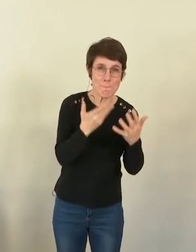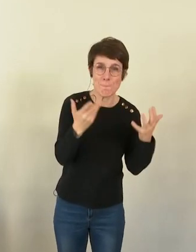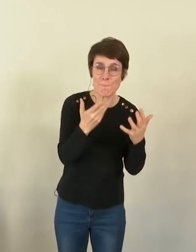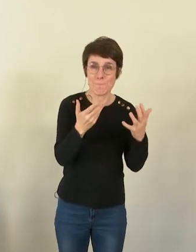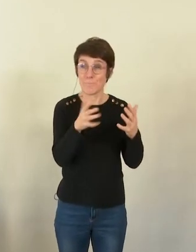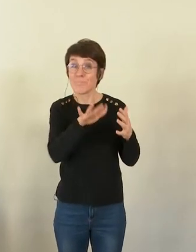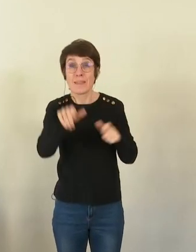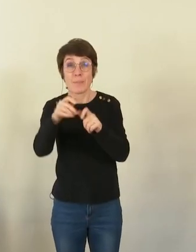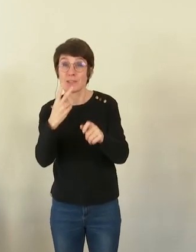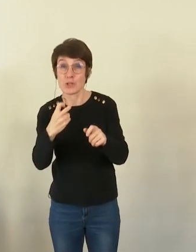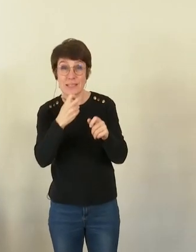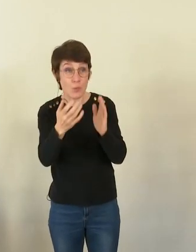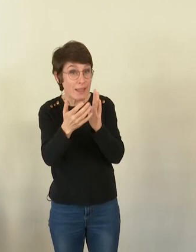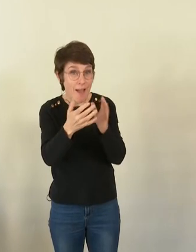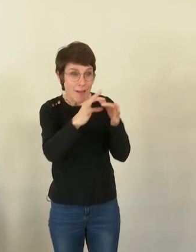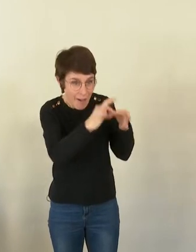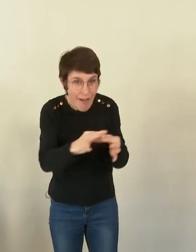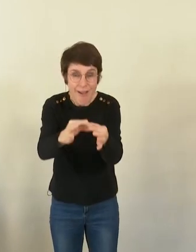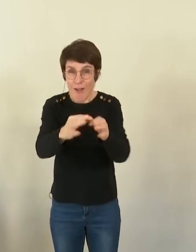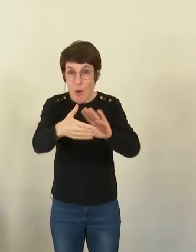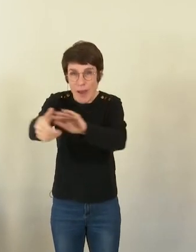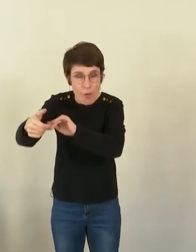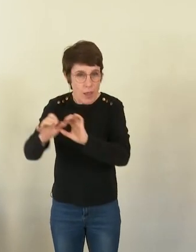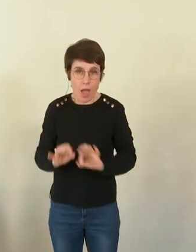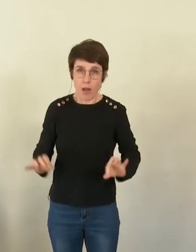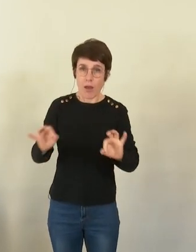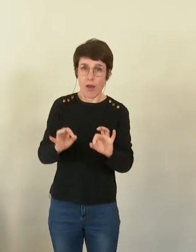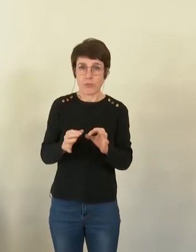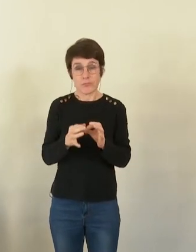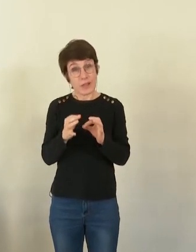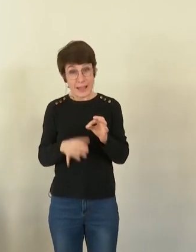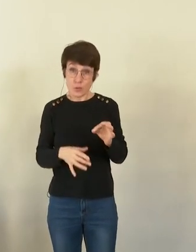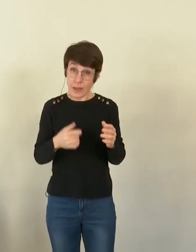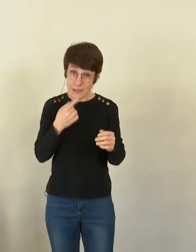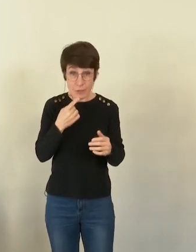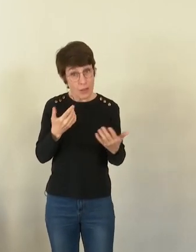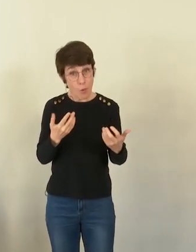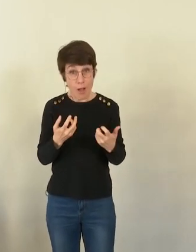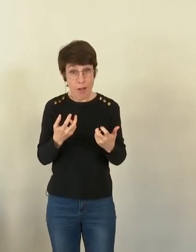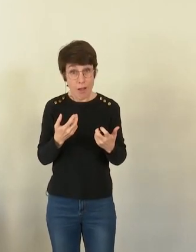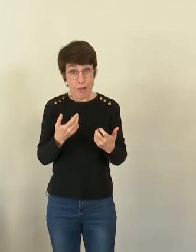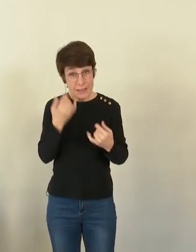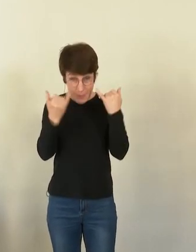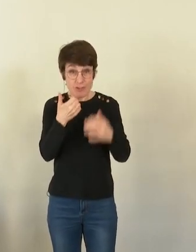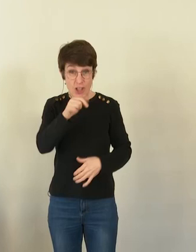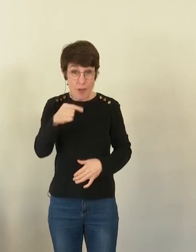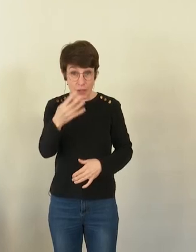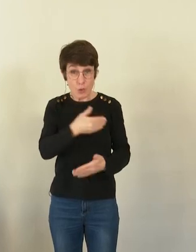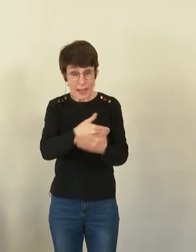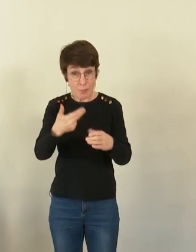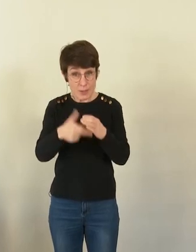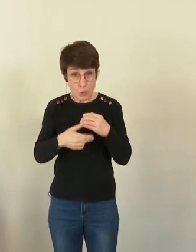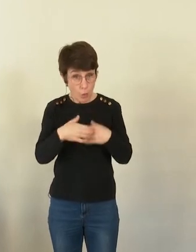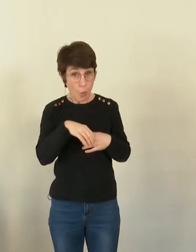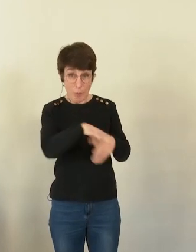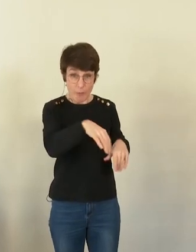par les habitantes et les habitants je la reviendrai donc à jeter 1,4 million par an par la fenêtre jusqu'à la